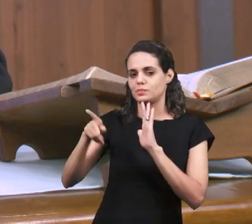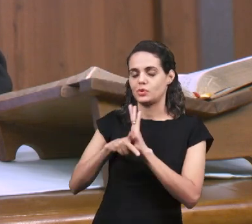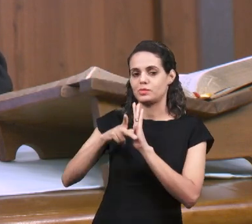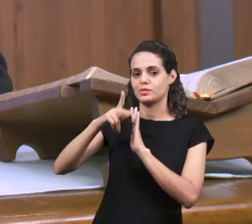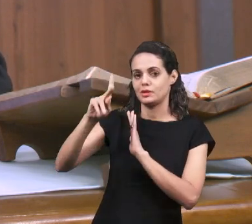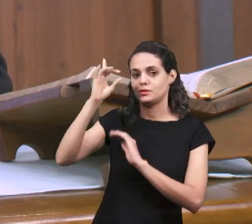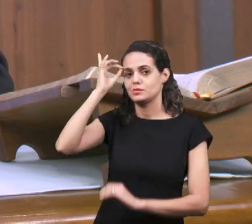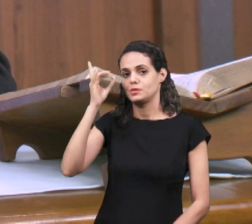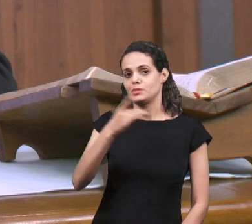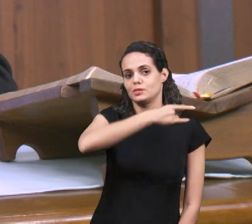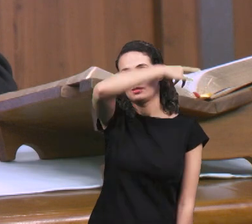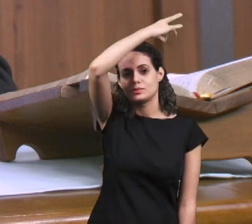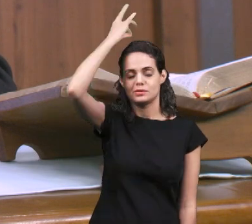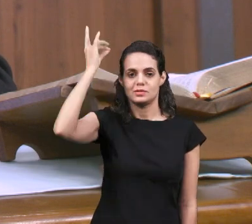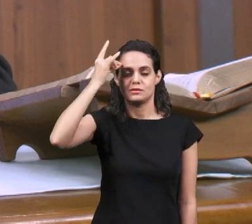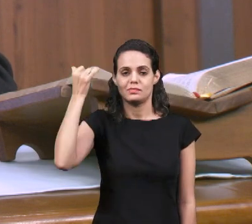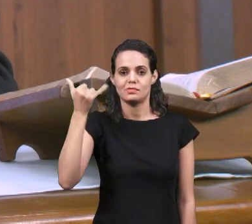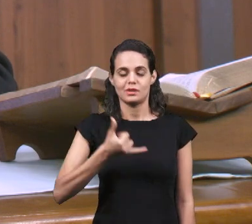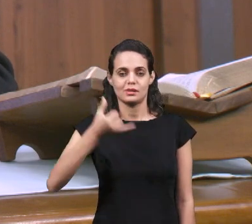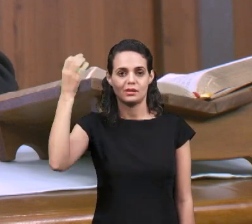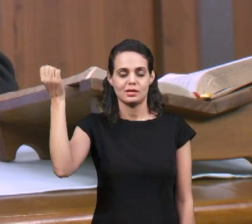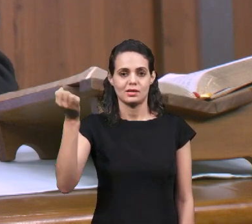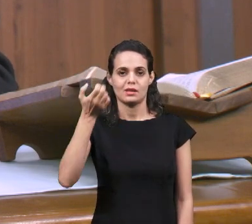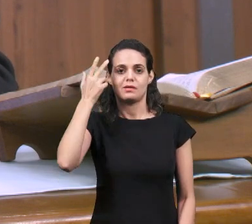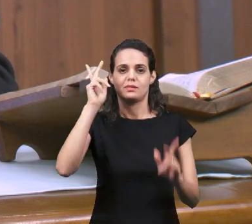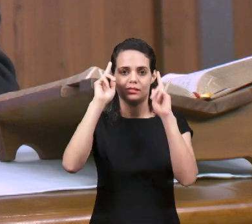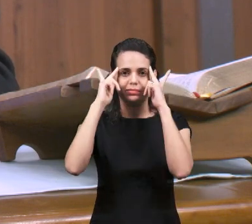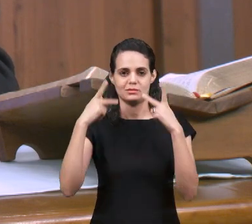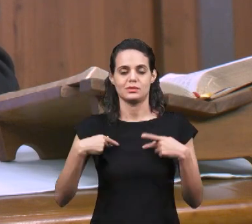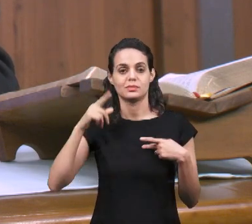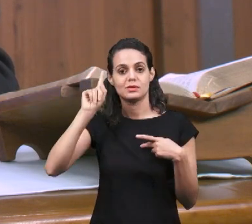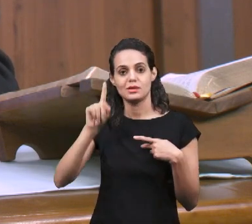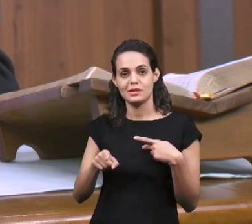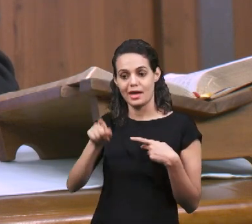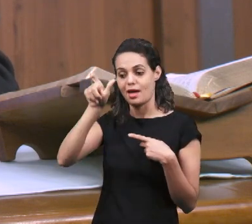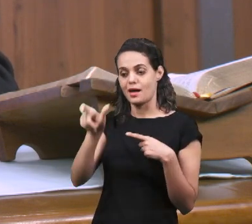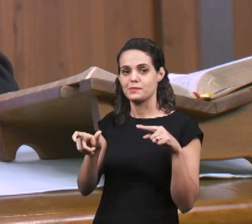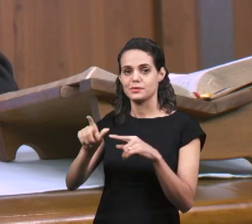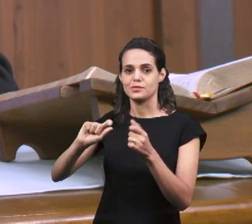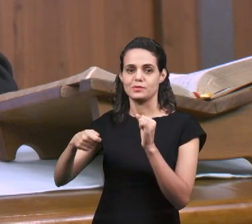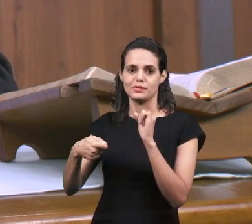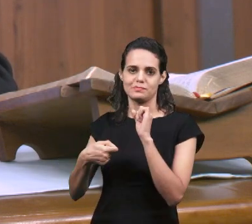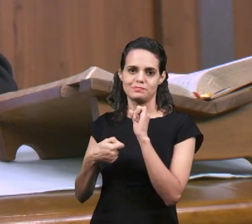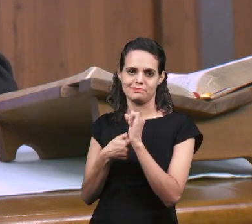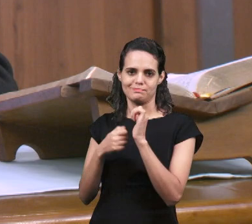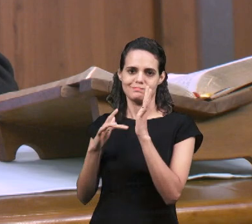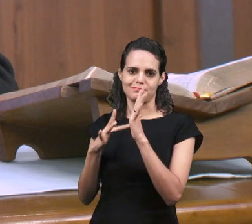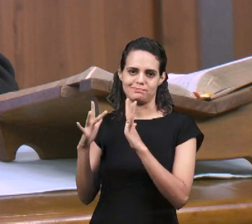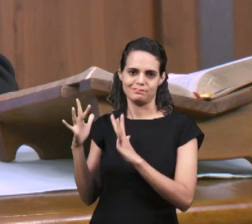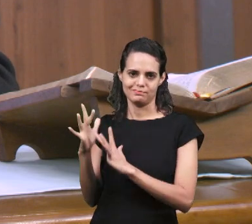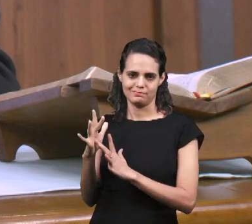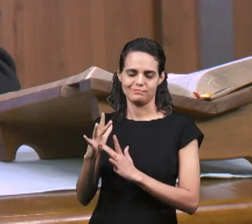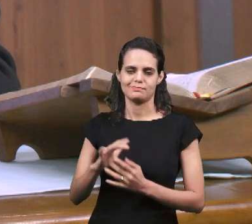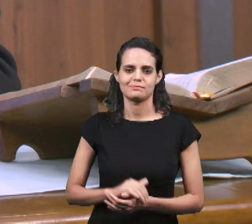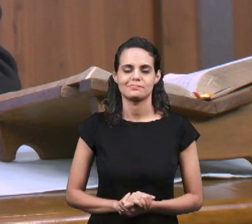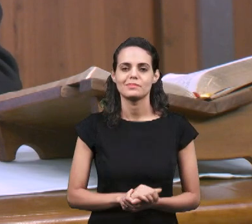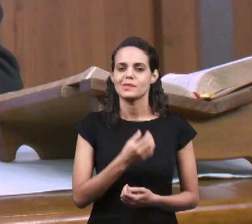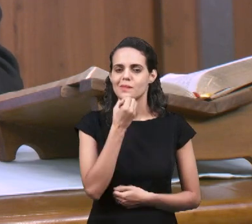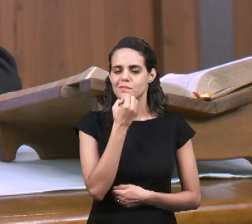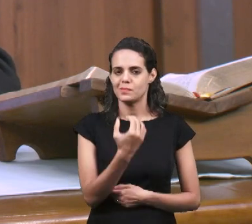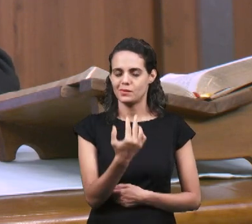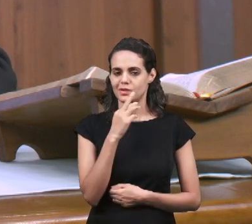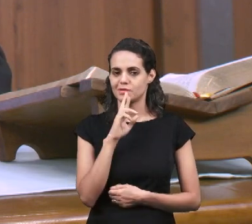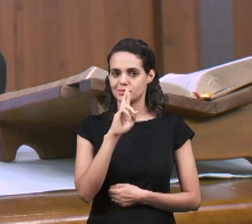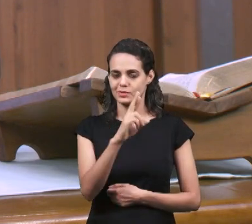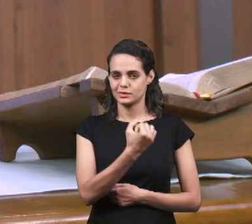mystère, c'est la personne du Seigneur Jésus. Très bien, la réponse de la question numéro 2. Maintenant, la question numéro 3, nous